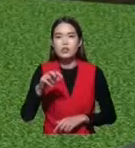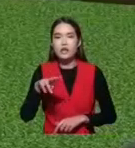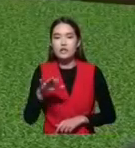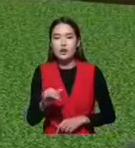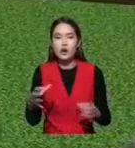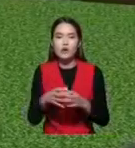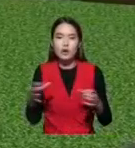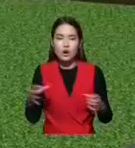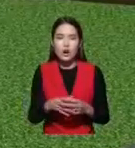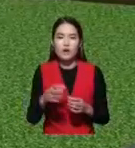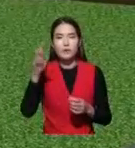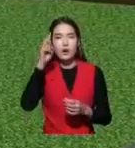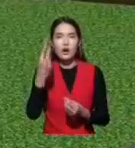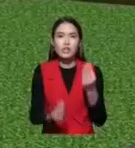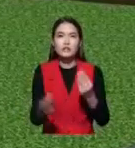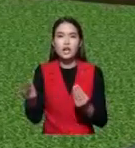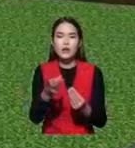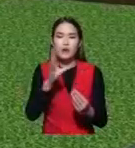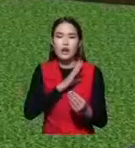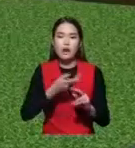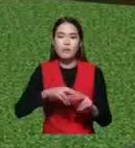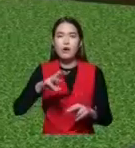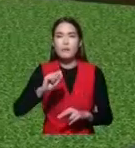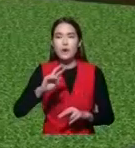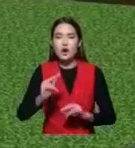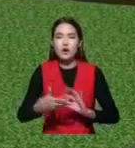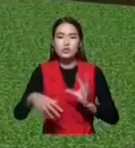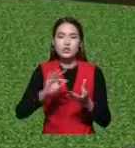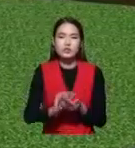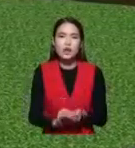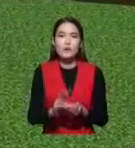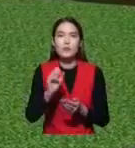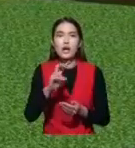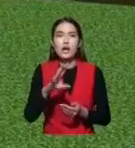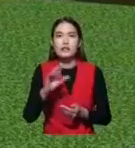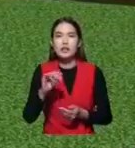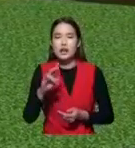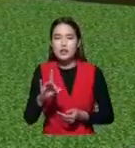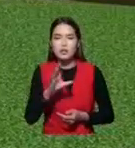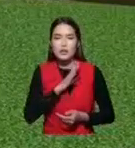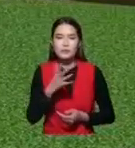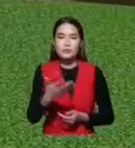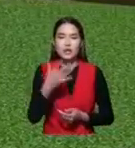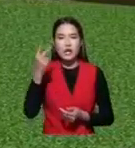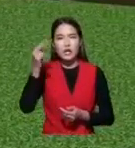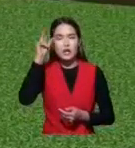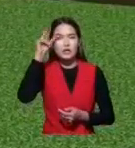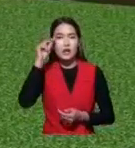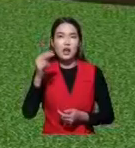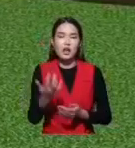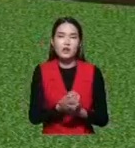алаңда 78 минут ойнады. Осы матчтың нәтижесінен кейін Әл-Наср активінде 5 кездесуден кейін 13 ұпай